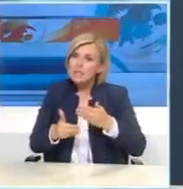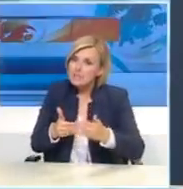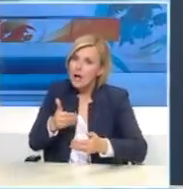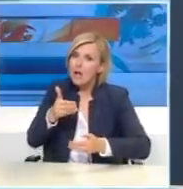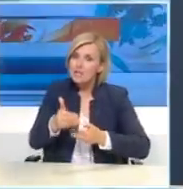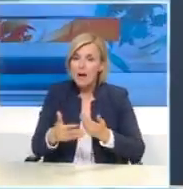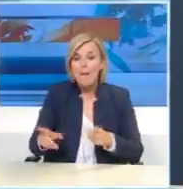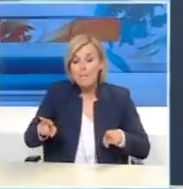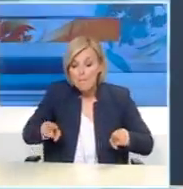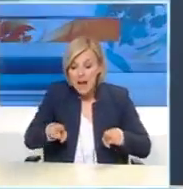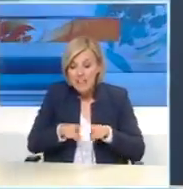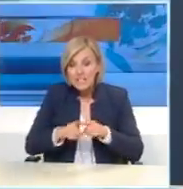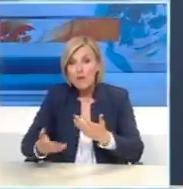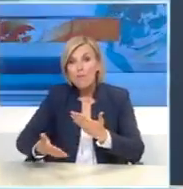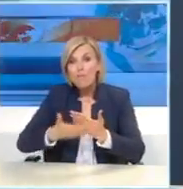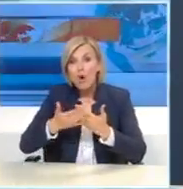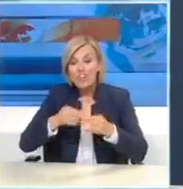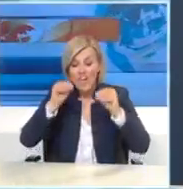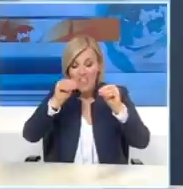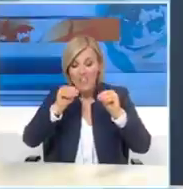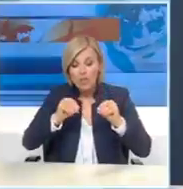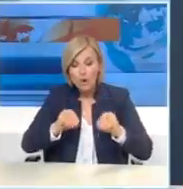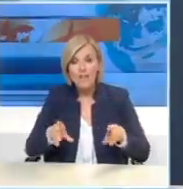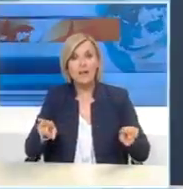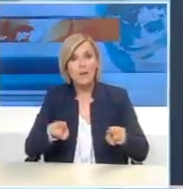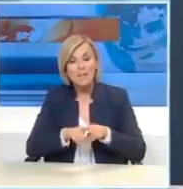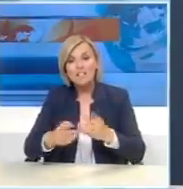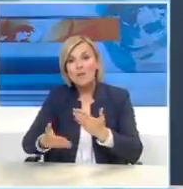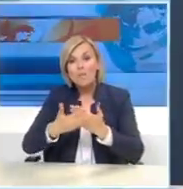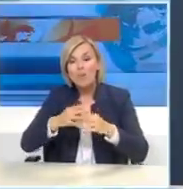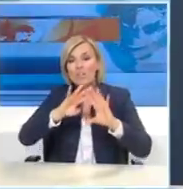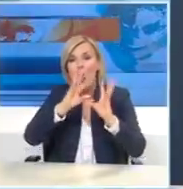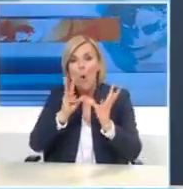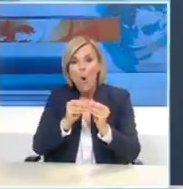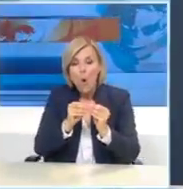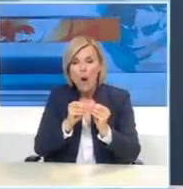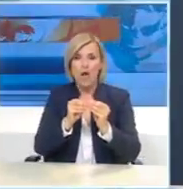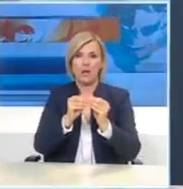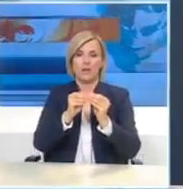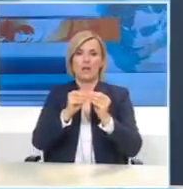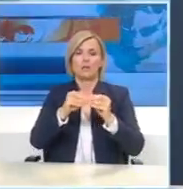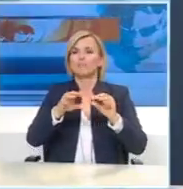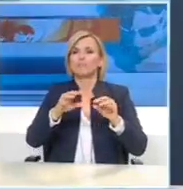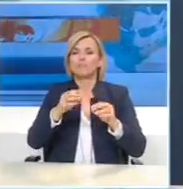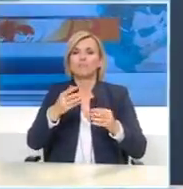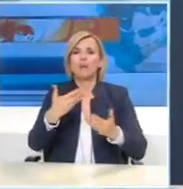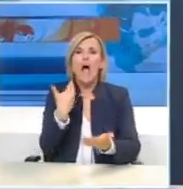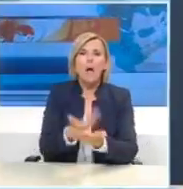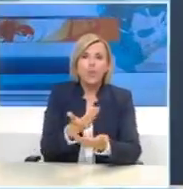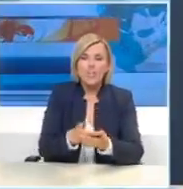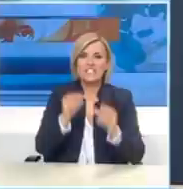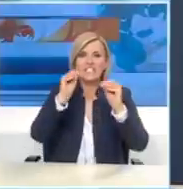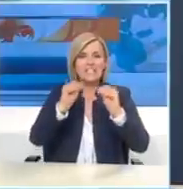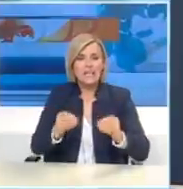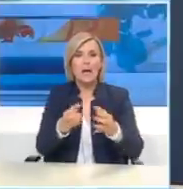βοήθεια των μαθηματικών εργαλείων και της παρακολούθησης πορείας της επιδημίας στη χώρα μας να υλοποιούμε κάποια μέτρα τα οποία θα είναι μέτρα τα οποία θα